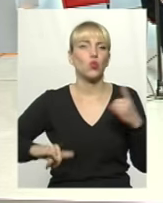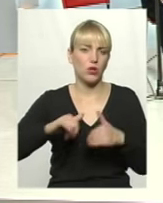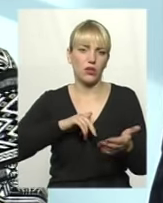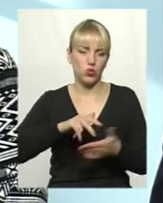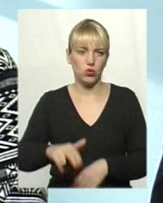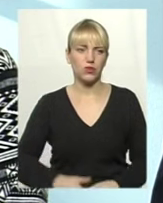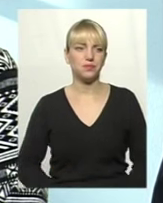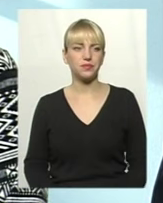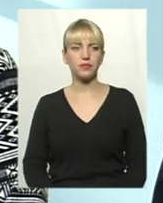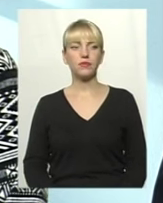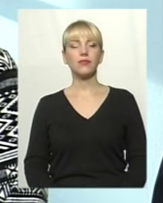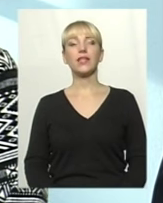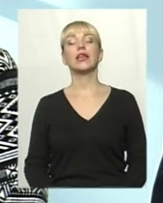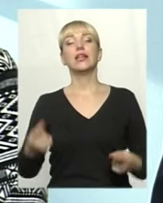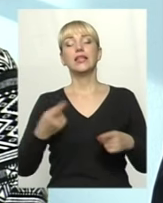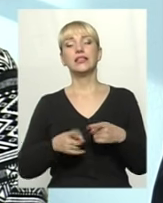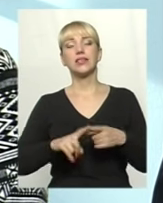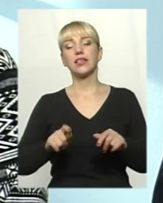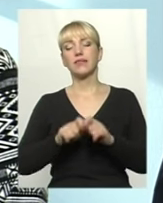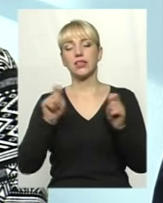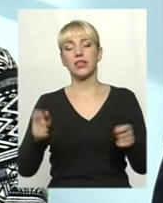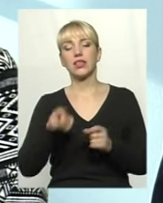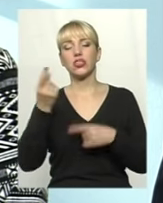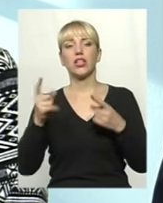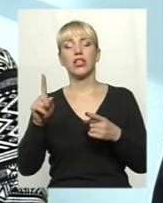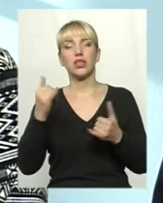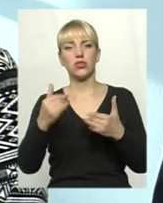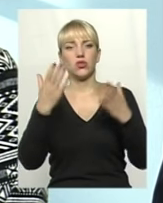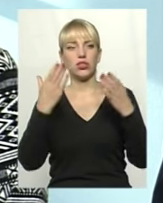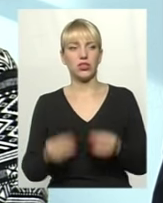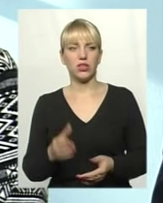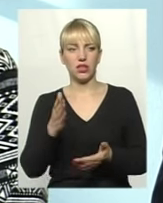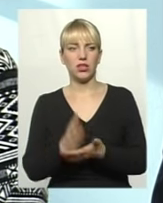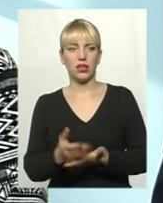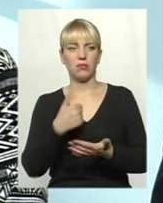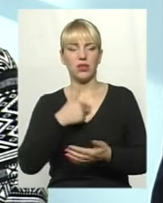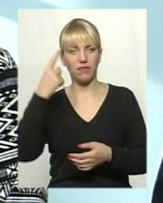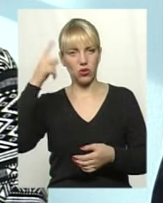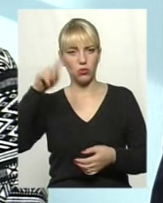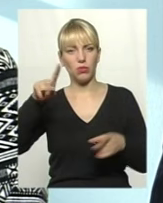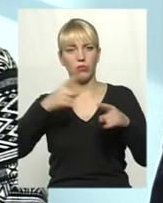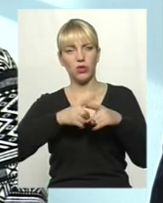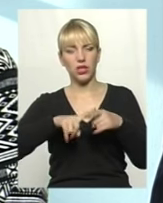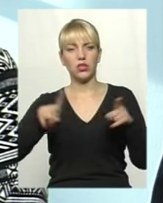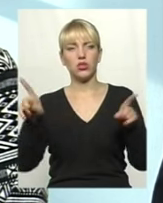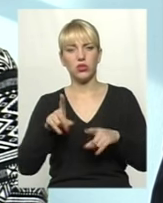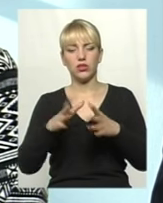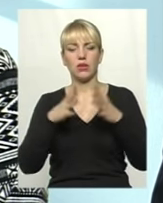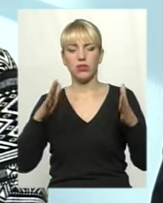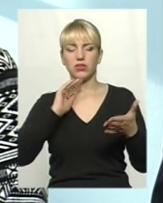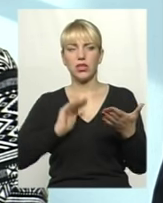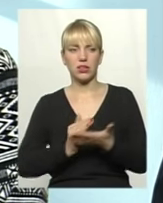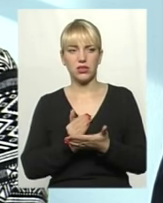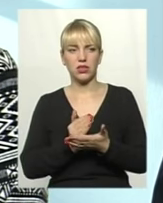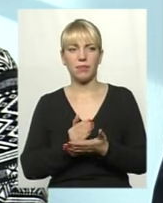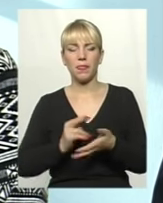Ну, з тих, скажімо так, відкритих джерел, які на сьогоднішній день є, мені відомо про те, що найбільш якісні, я б